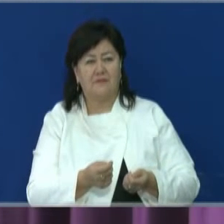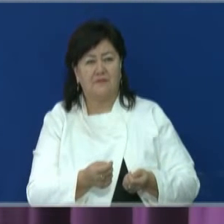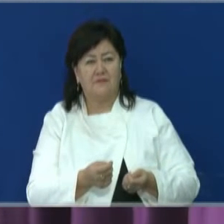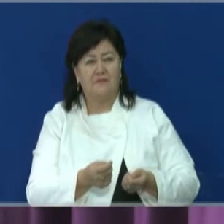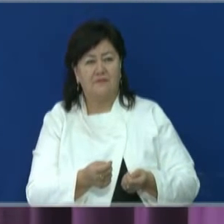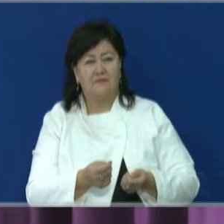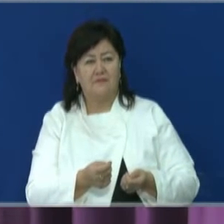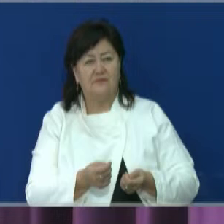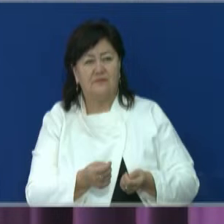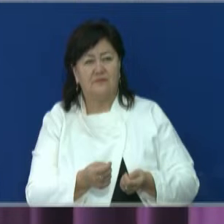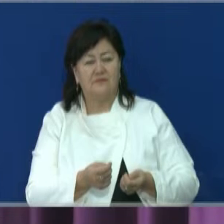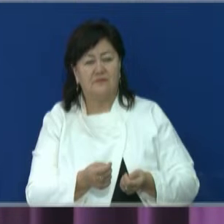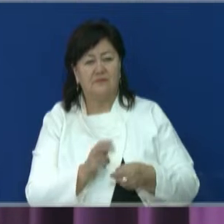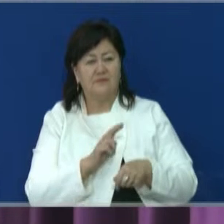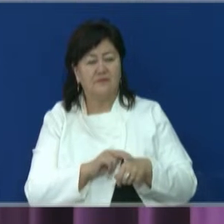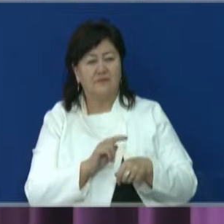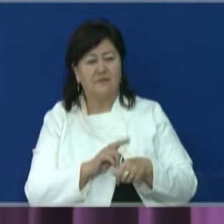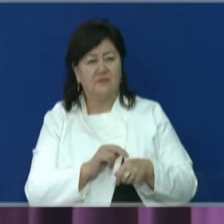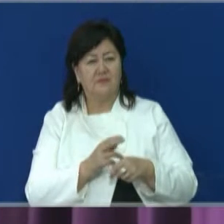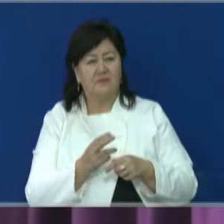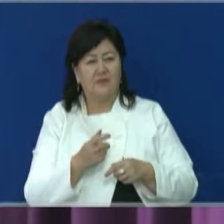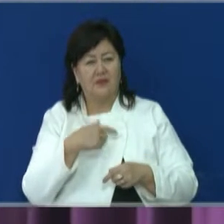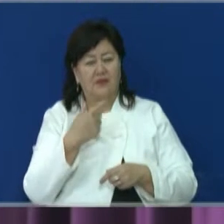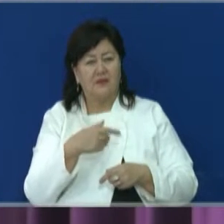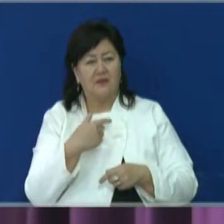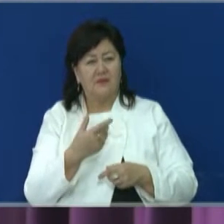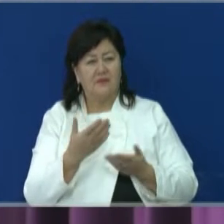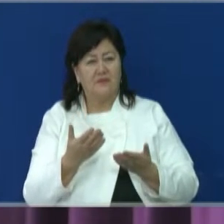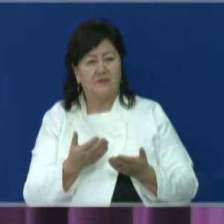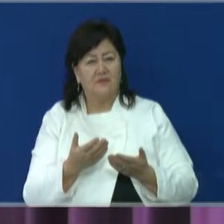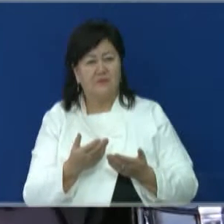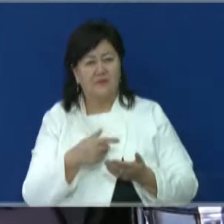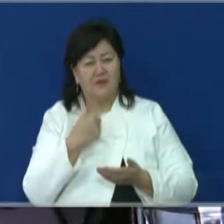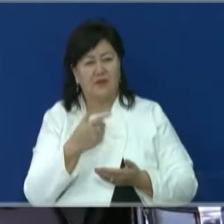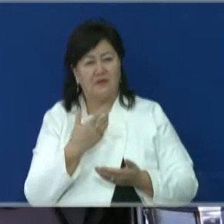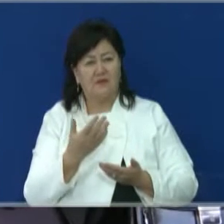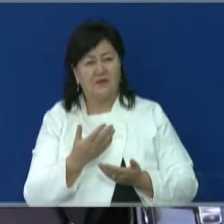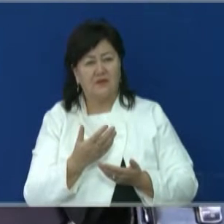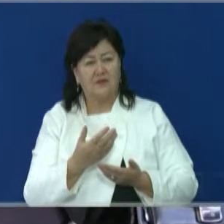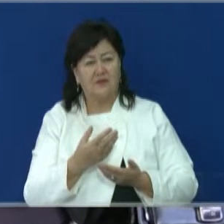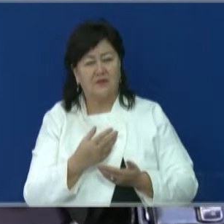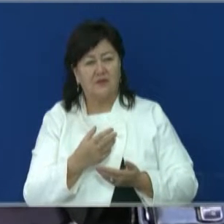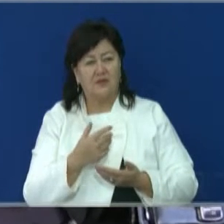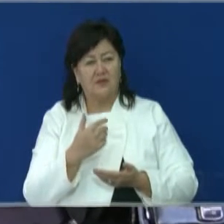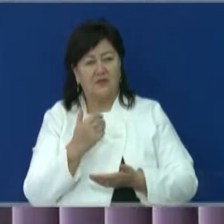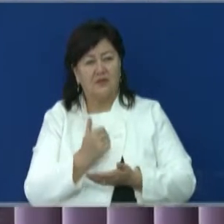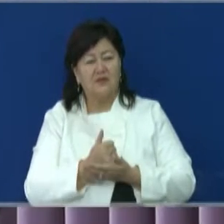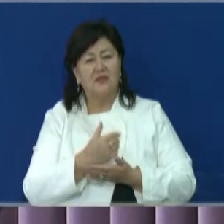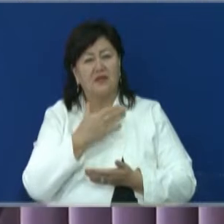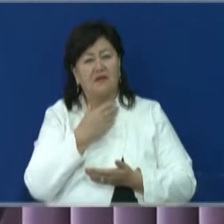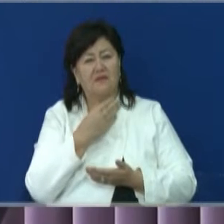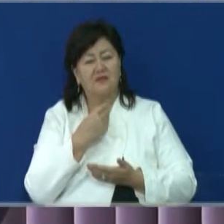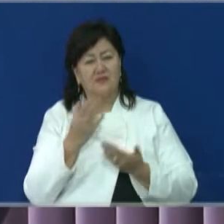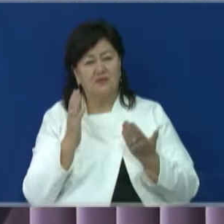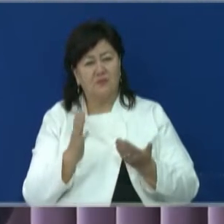Штраф салуға тартам. Мен жаңа участковый инспекцияның басшыларын бәрін жинап алып мен таңертең тағы жүріп өттім де. Нұрбол Нұрсағатов қаламыздың тұрғын үй коммуналдық